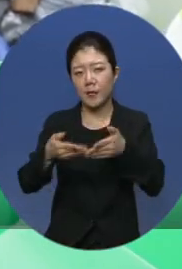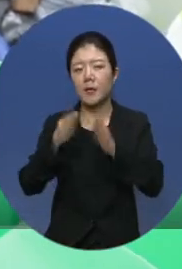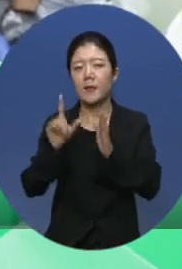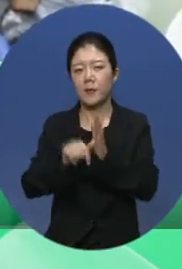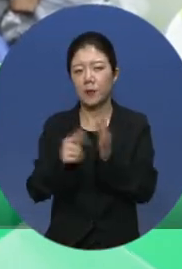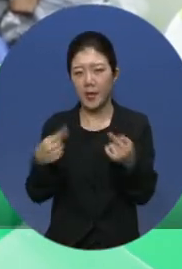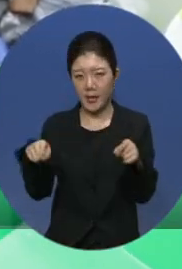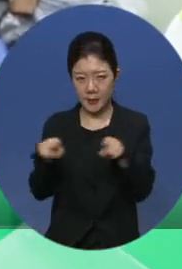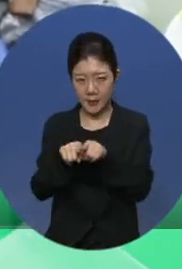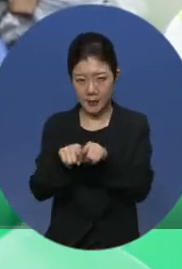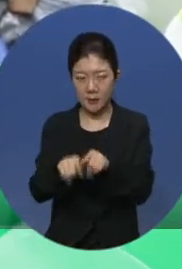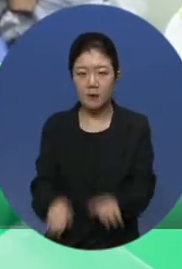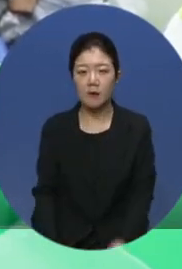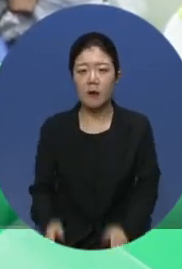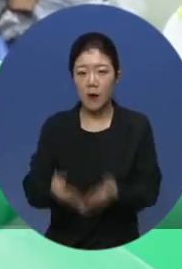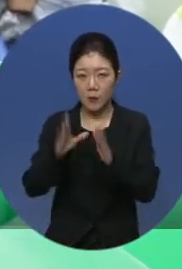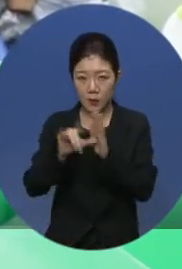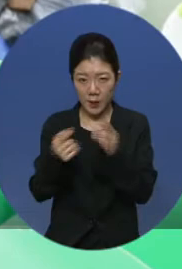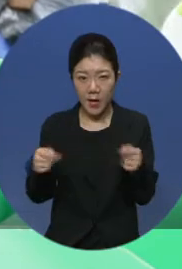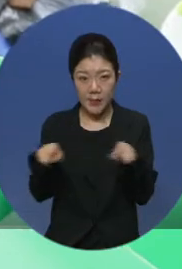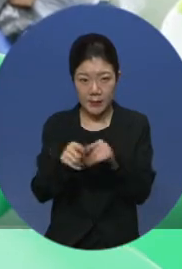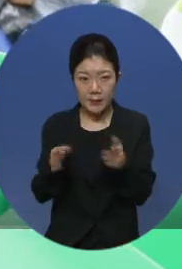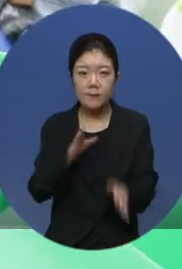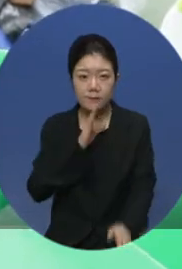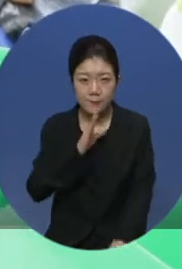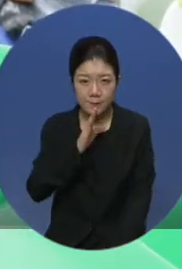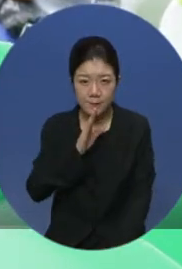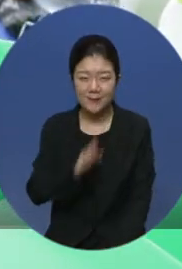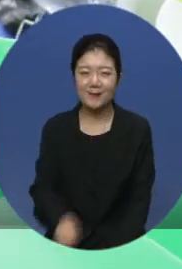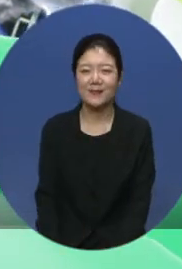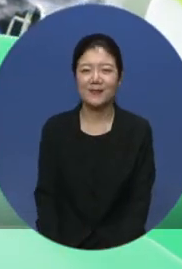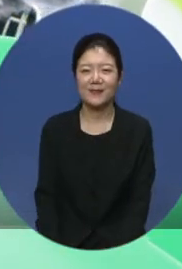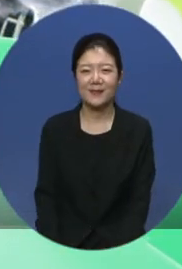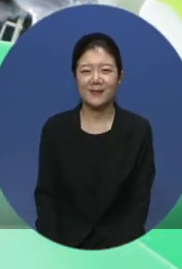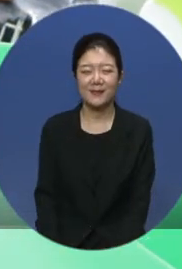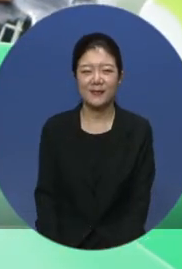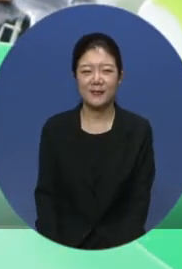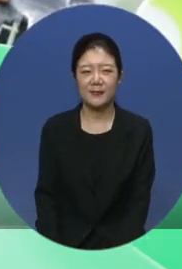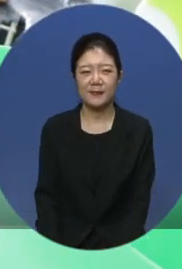아, 그럼 거의 설립할 때부터 같이? 그죠, 설립 멤버랍니다.